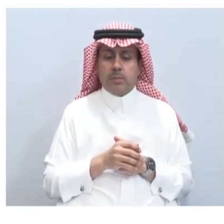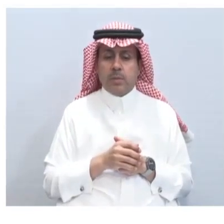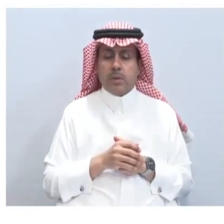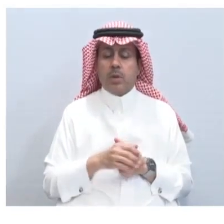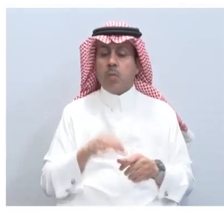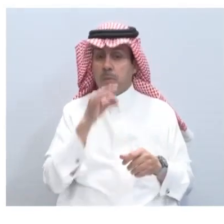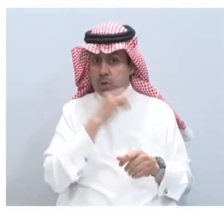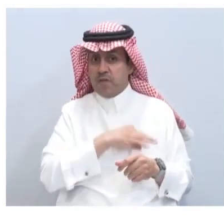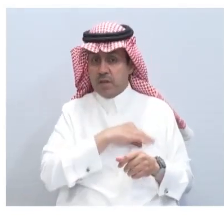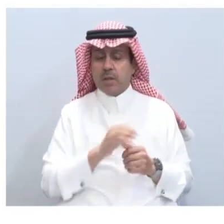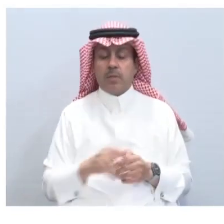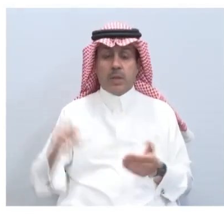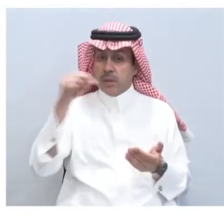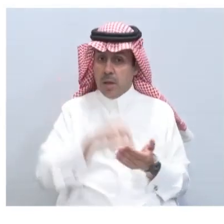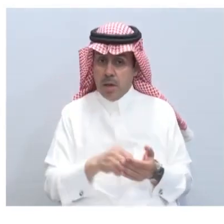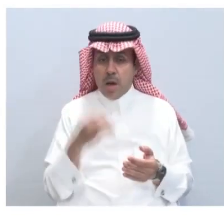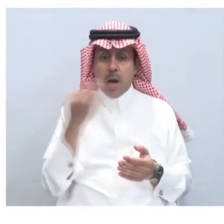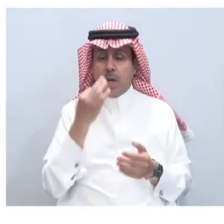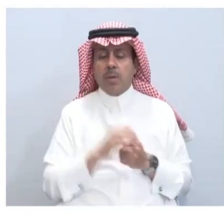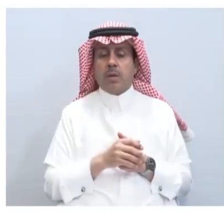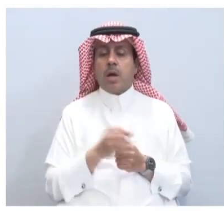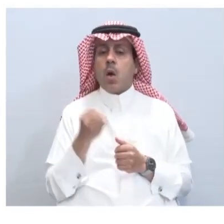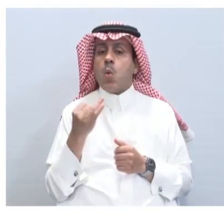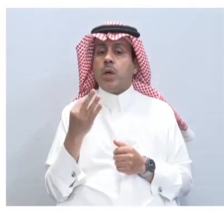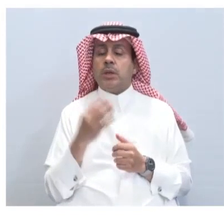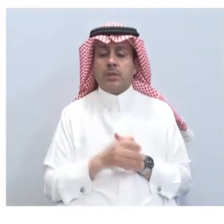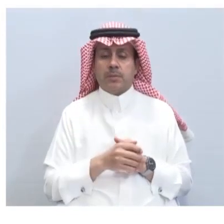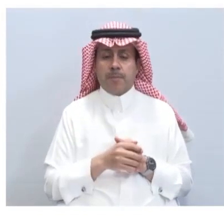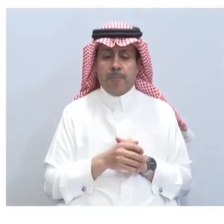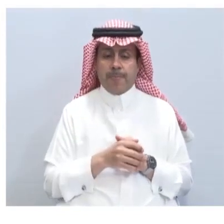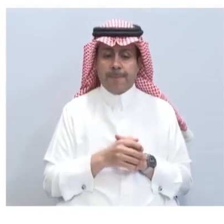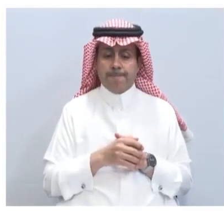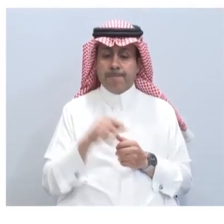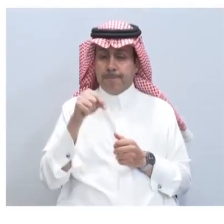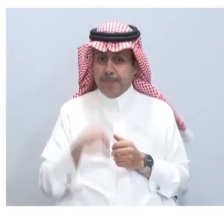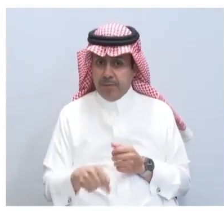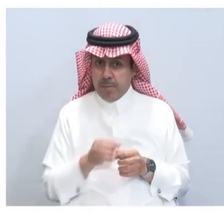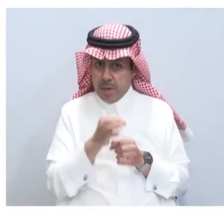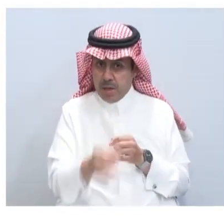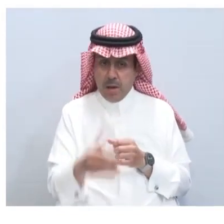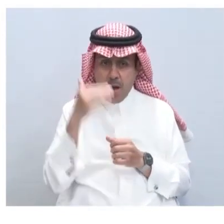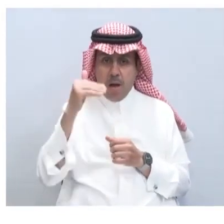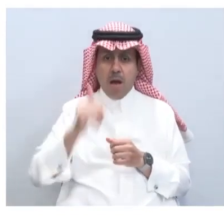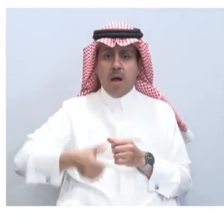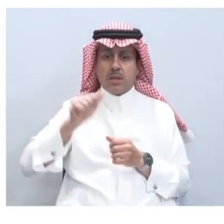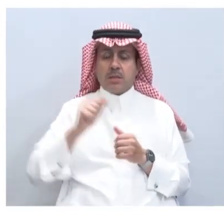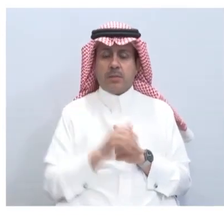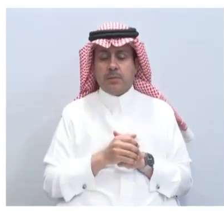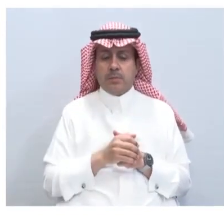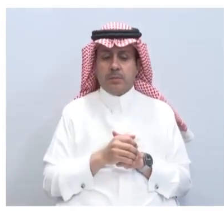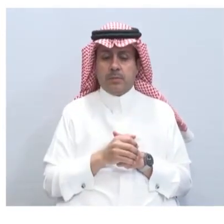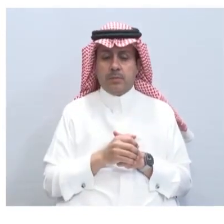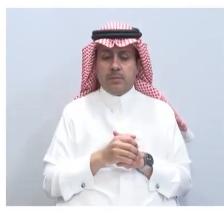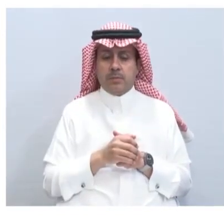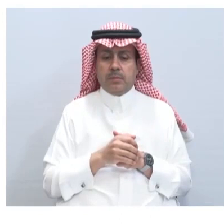للمستفيد ادخال كلمه او عدد من الكلمات في المكان المخصص لذلك من موقع محرك